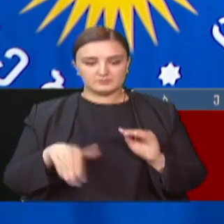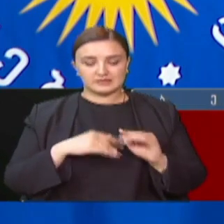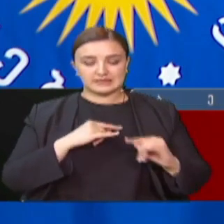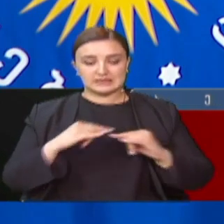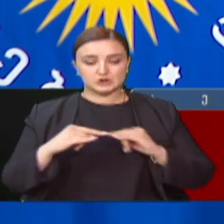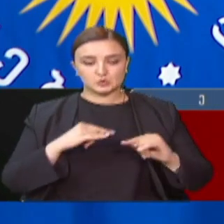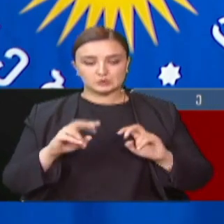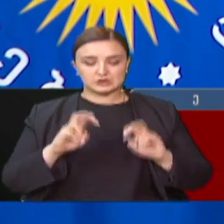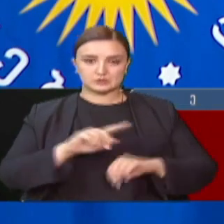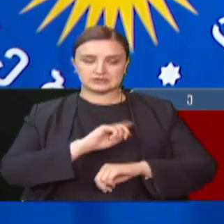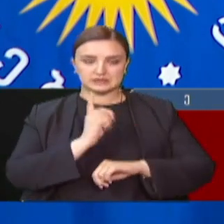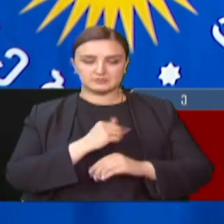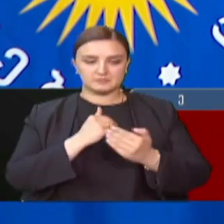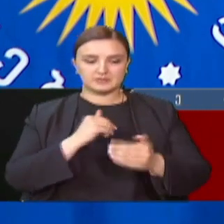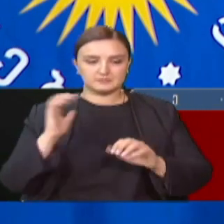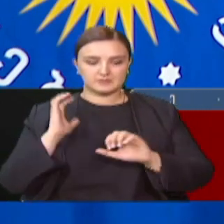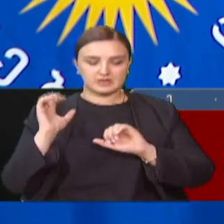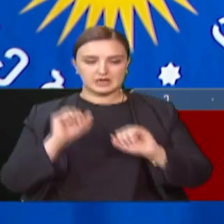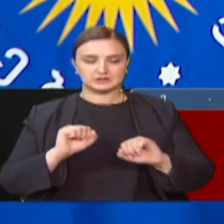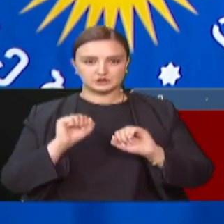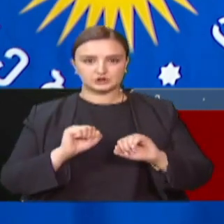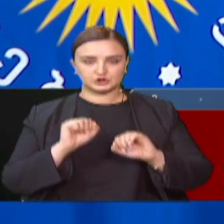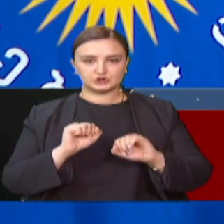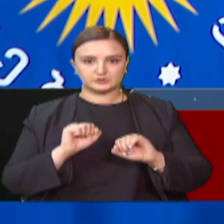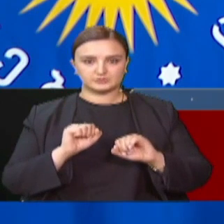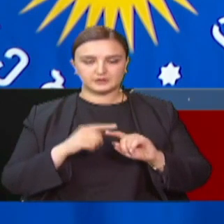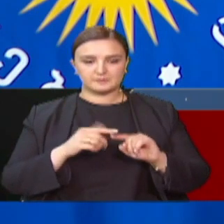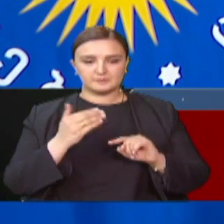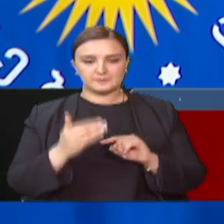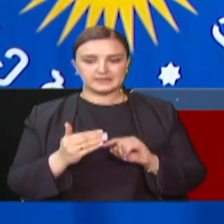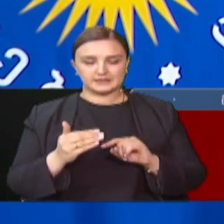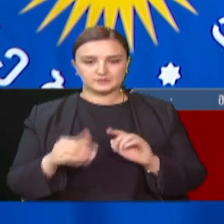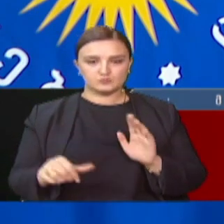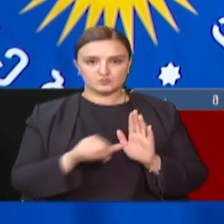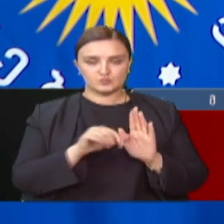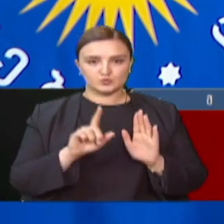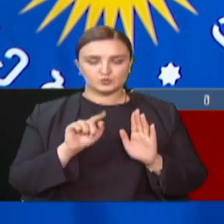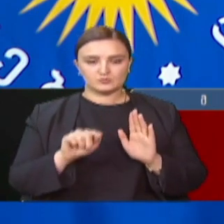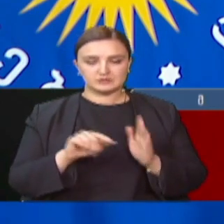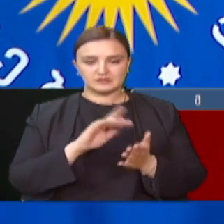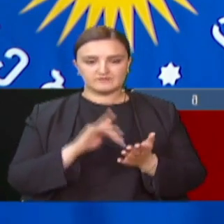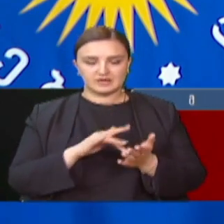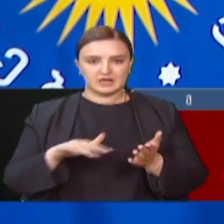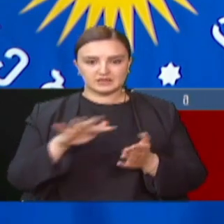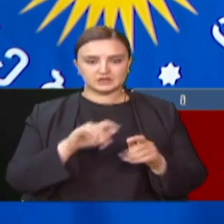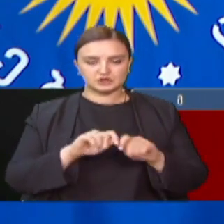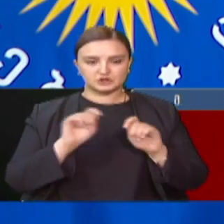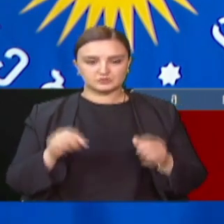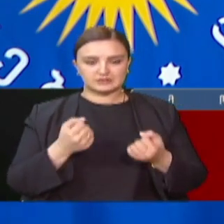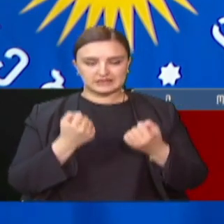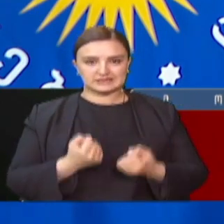დესტრუქციულ ძალებთან და მათ მხარდამჭერებთან, რომლებიც მათ აქეზებენ იმაში, რომ ქვეყანაში შექმნან